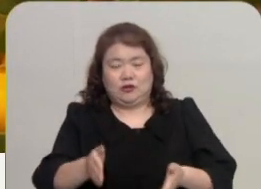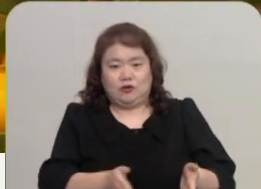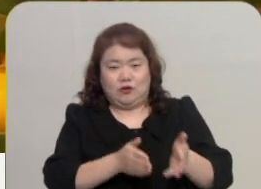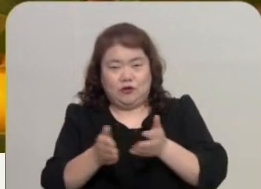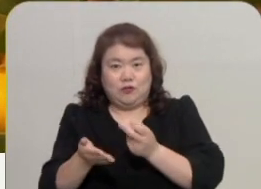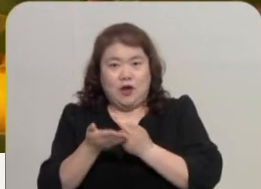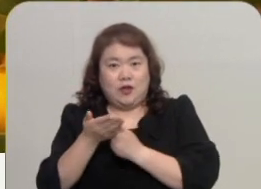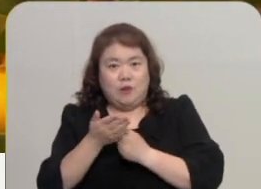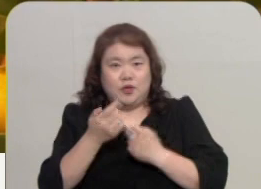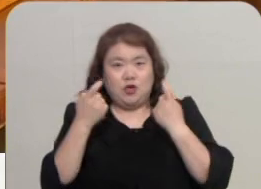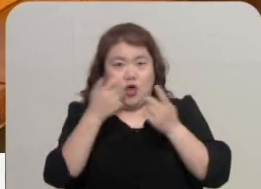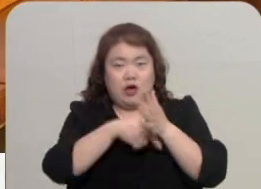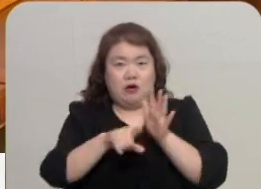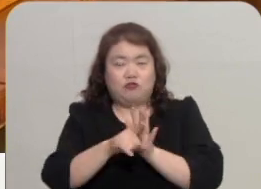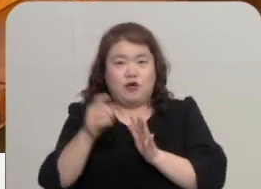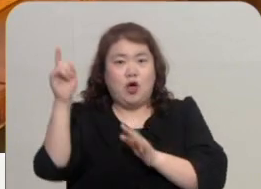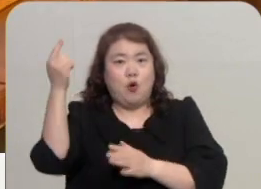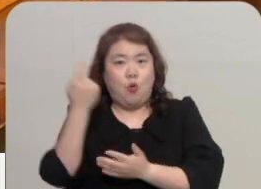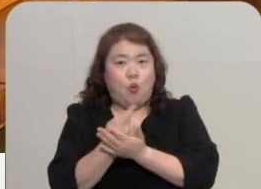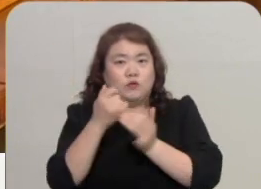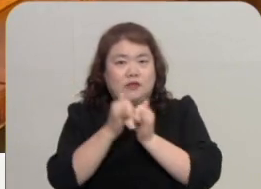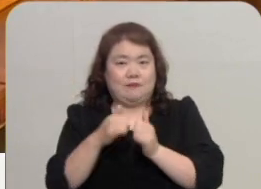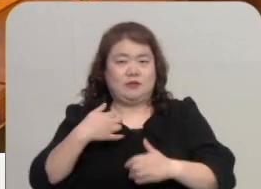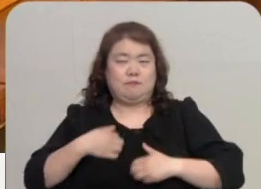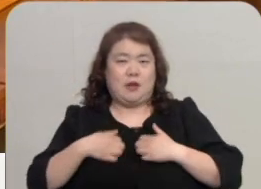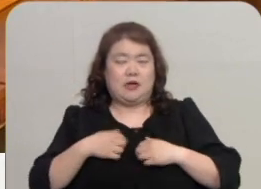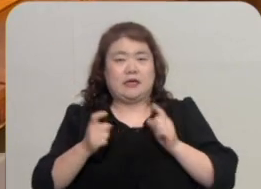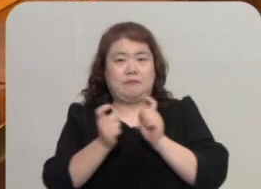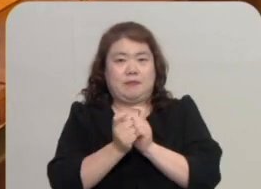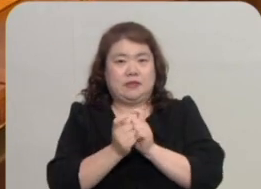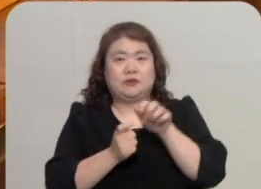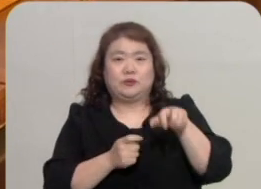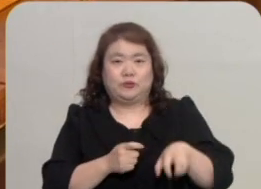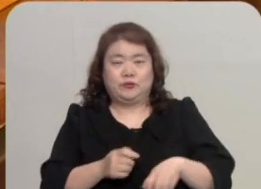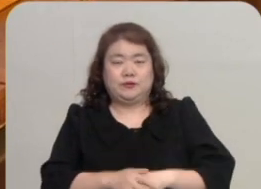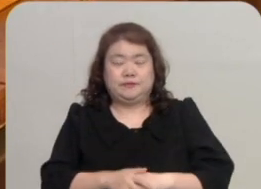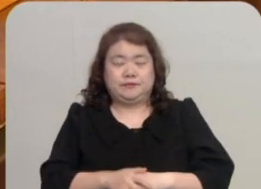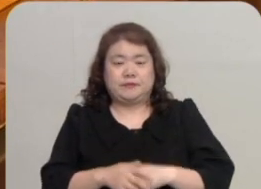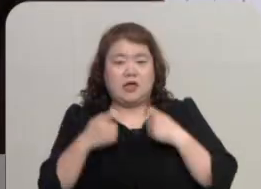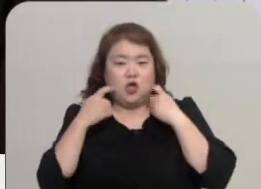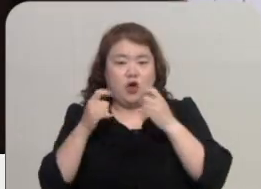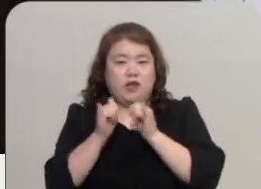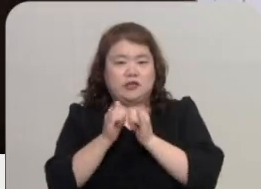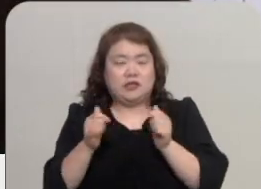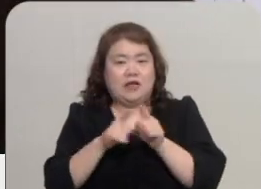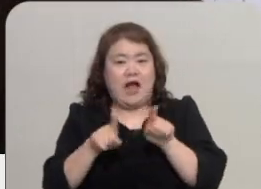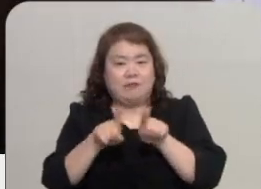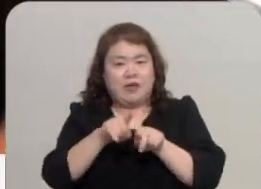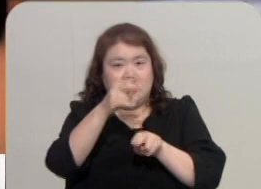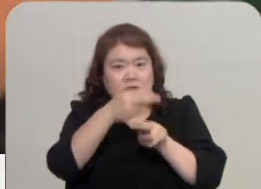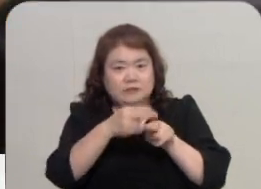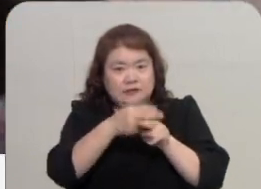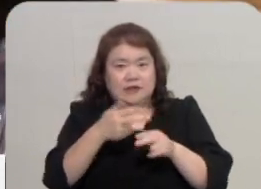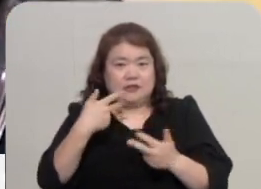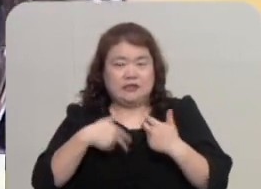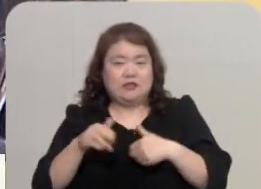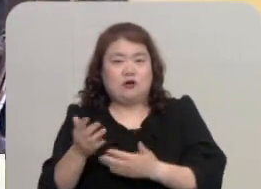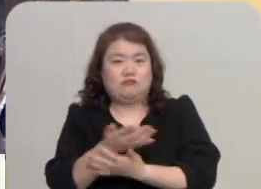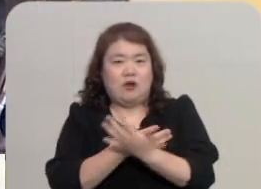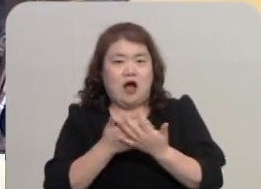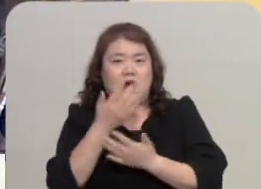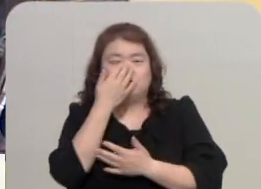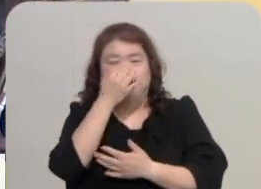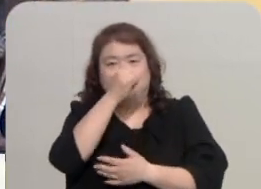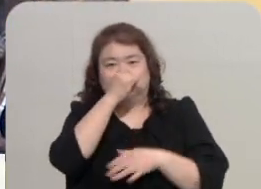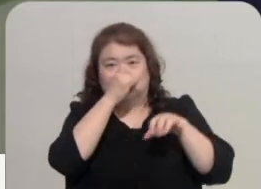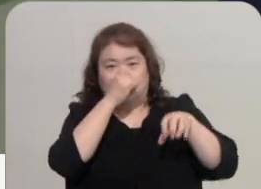섬들을 여행하려고 찾아온 사람들을 반갑게 맞는 곳. 여행자들이 함께 음식과 즐거움을 나눌 수 있는